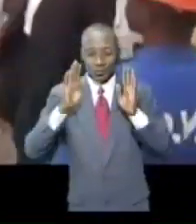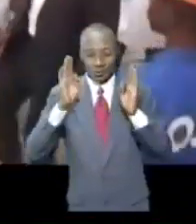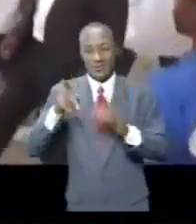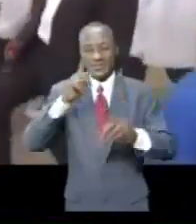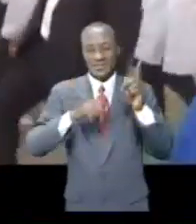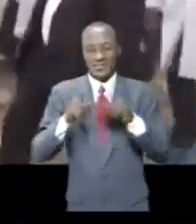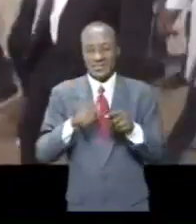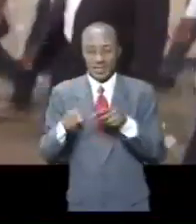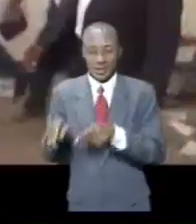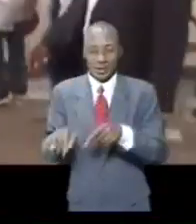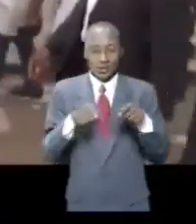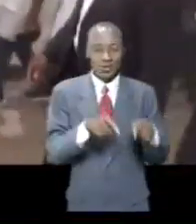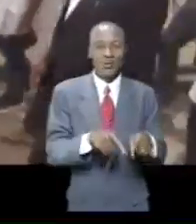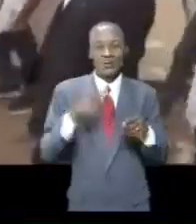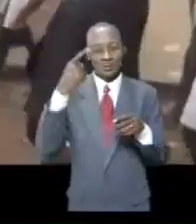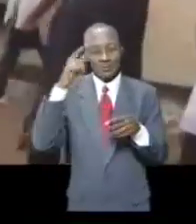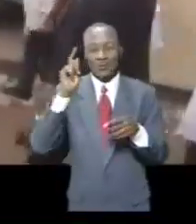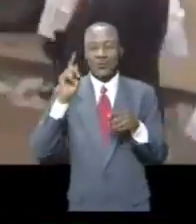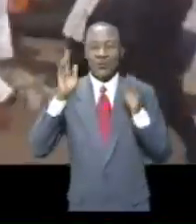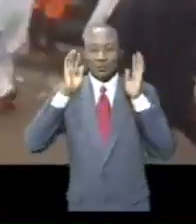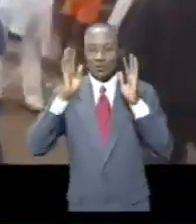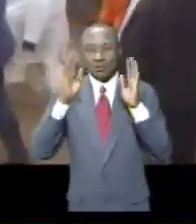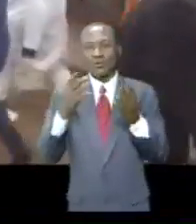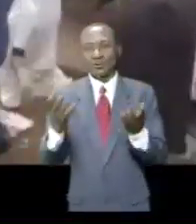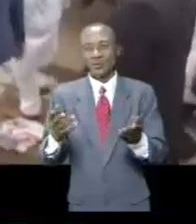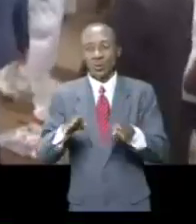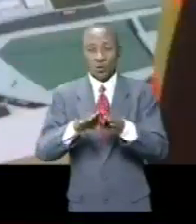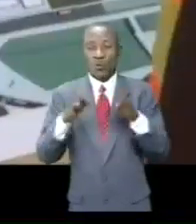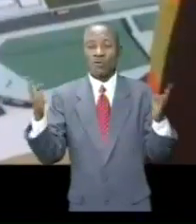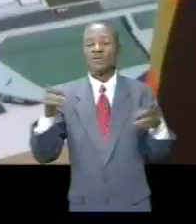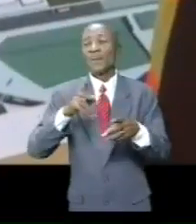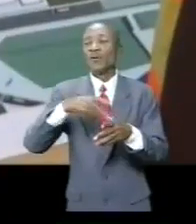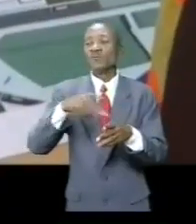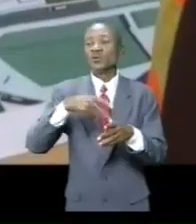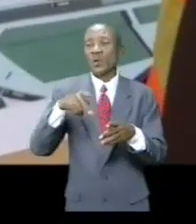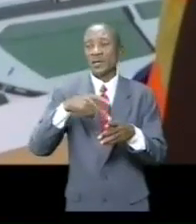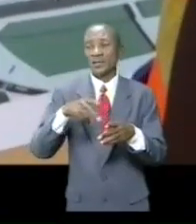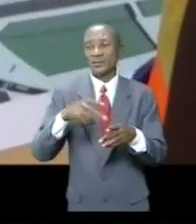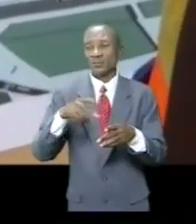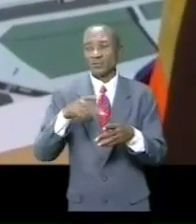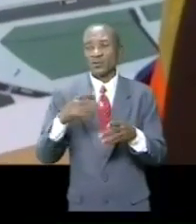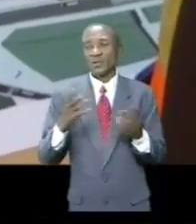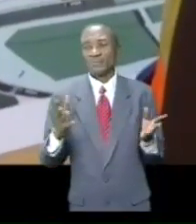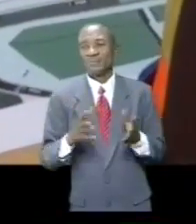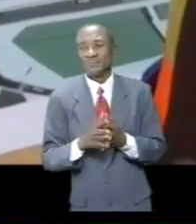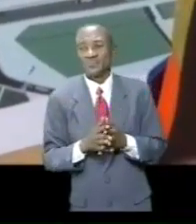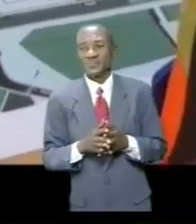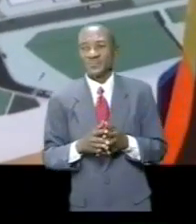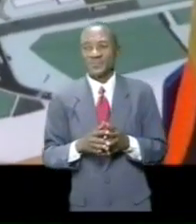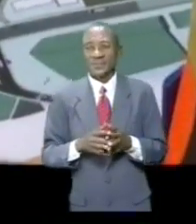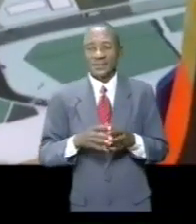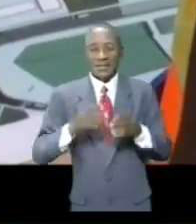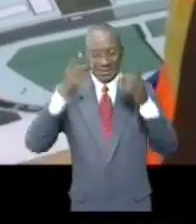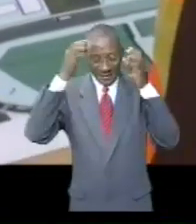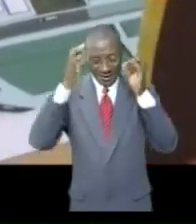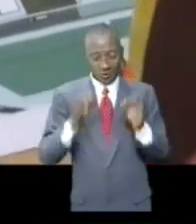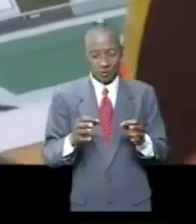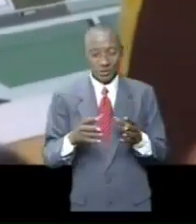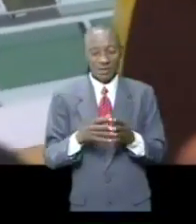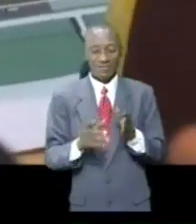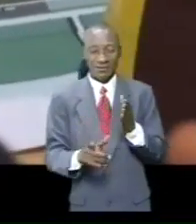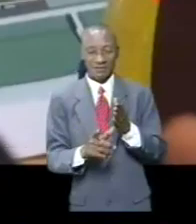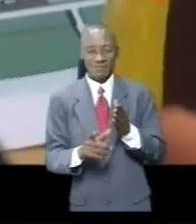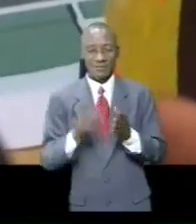travaux d'aménagement des abords de cet ouvrage déjà fin prêt. Cette décision prise par le vice-premier ministre, ministre